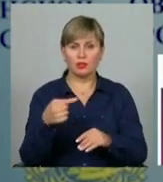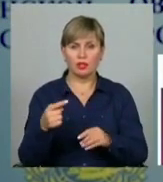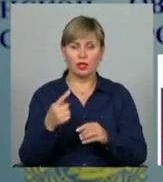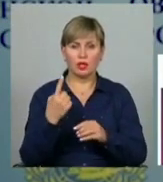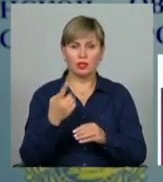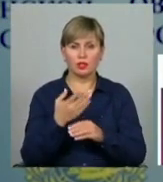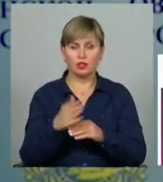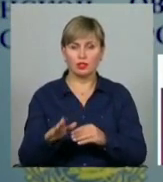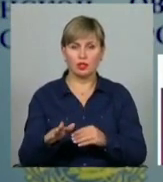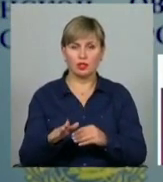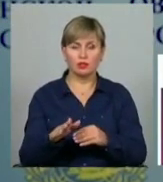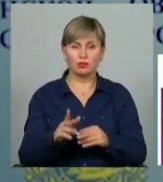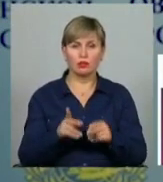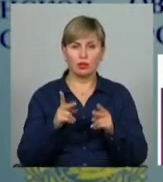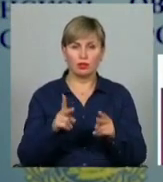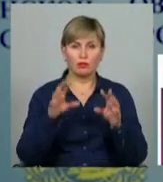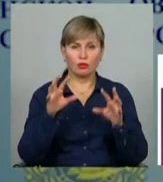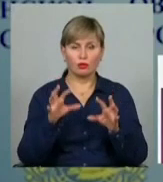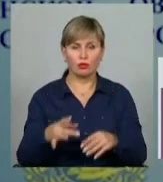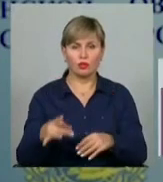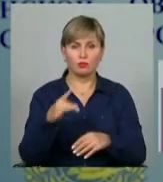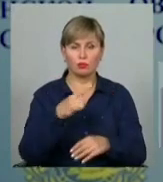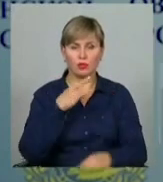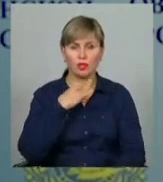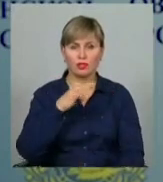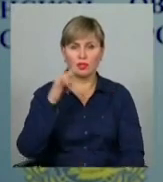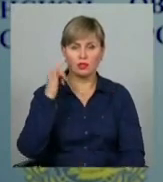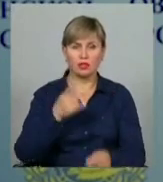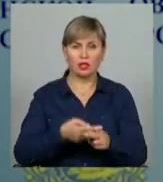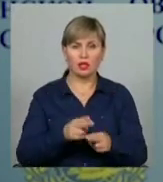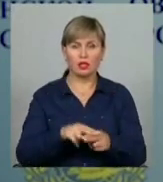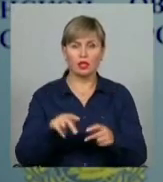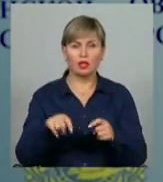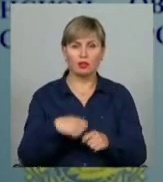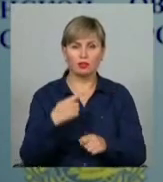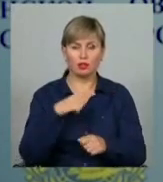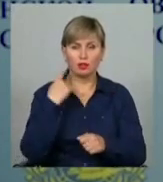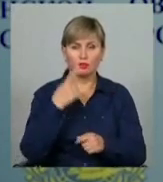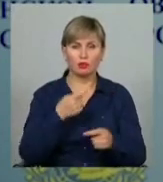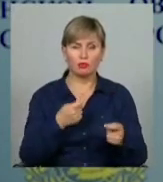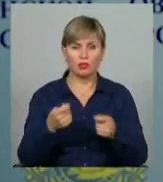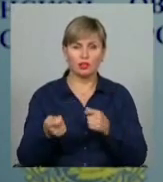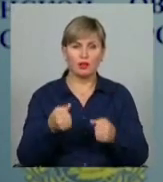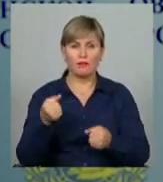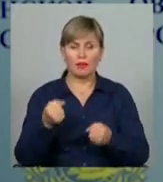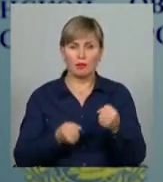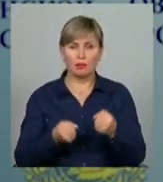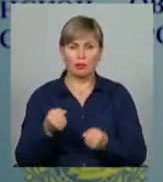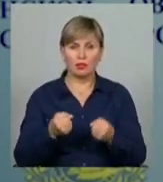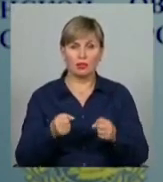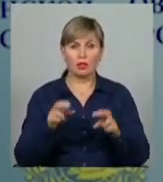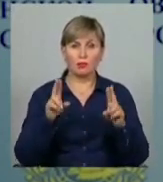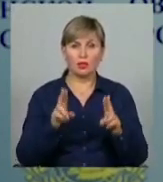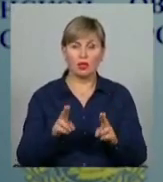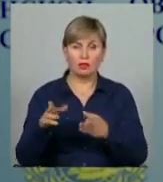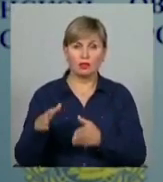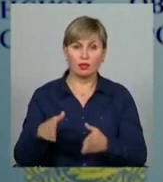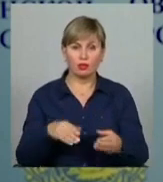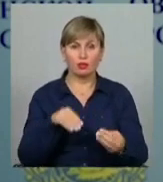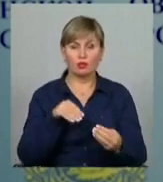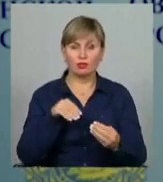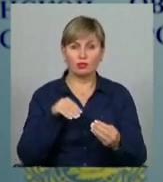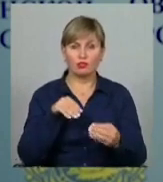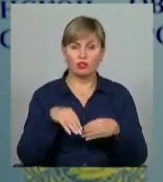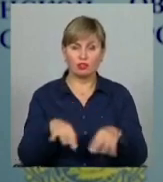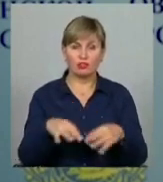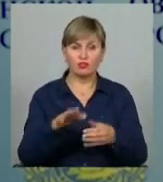345-1, часть 4 Уголовного кодекса Республики Казахстан. Это нарушение лицом, управляющим автомобилем, правил дорожного движения в